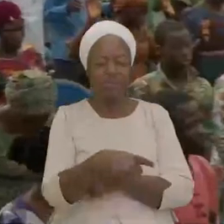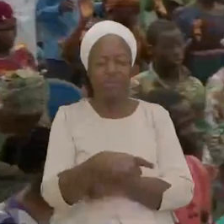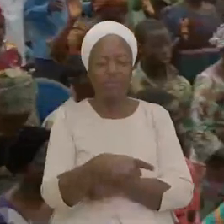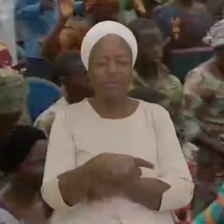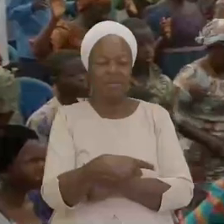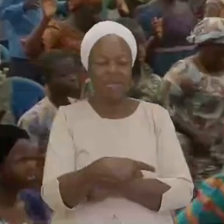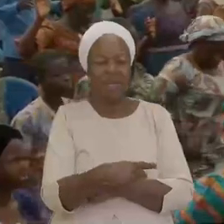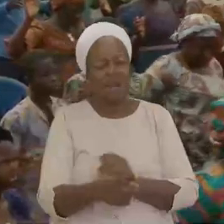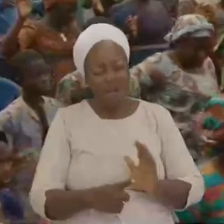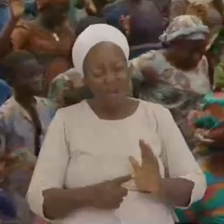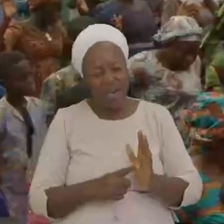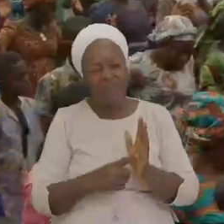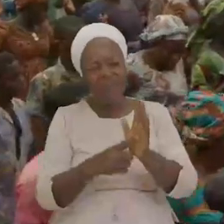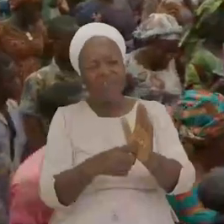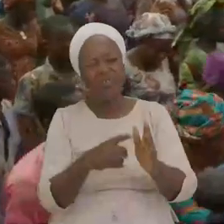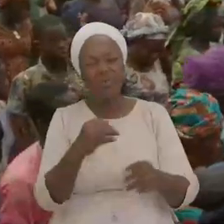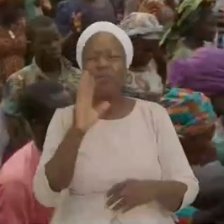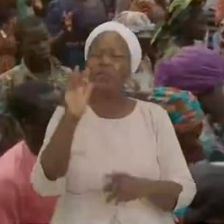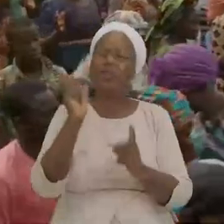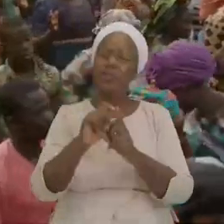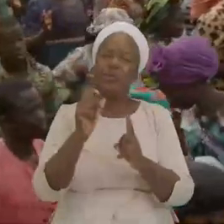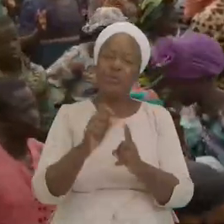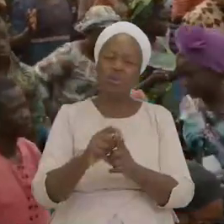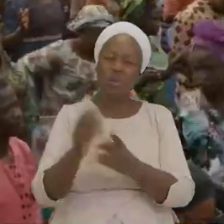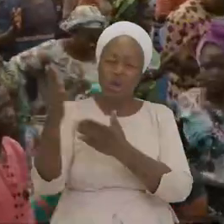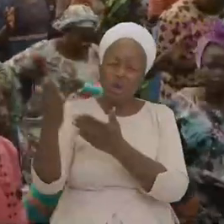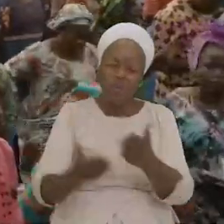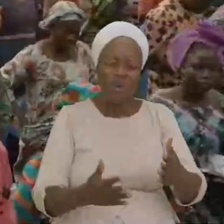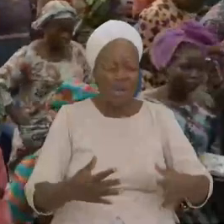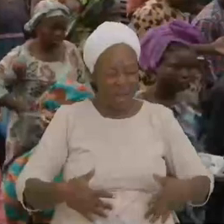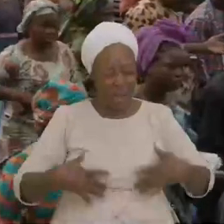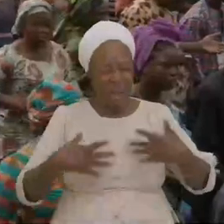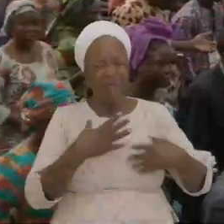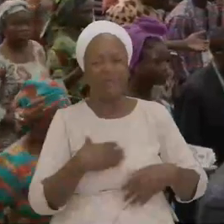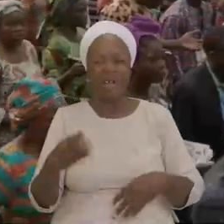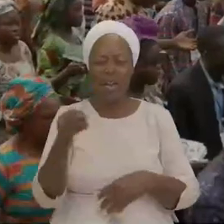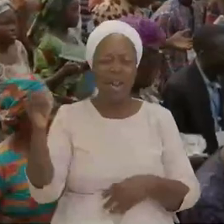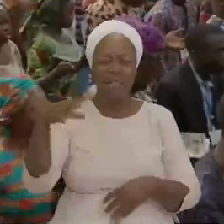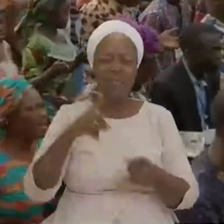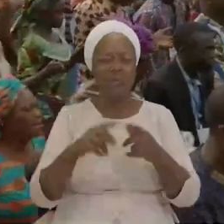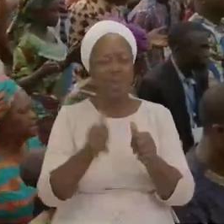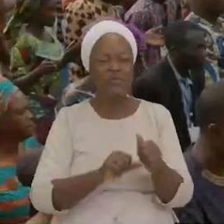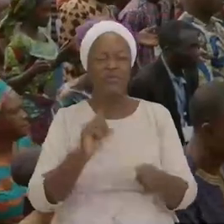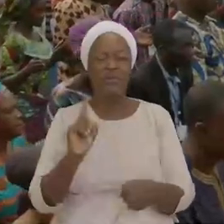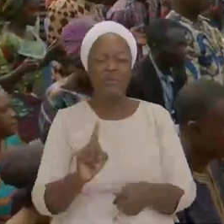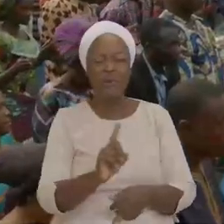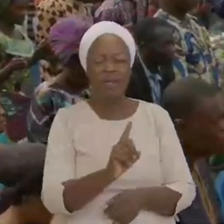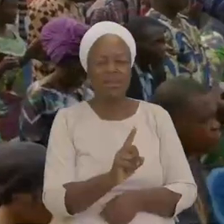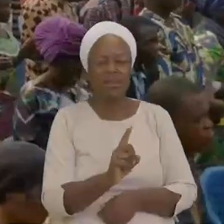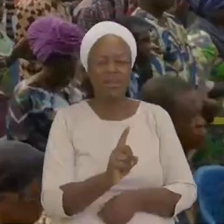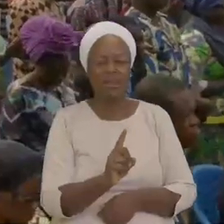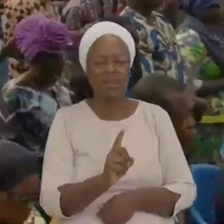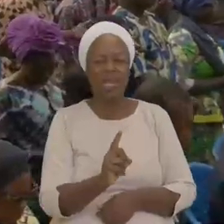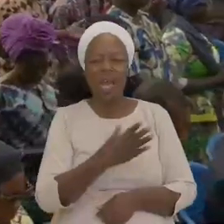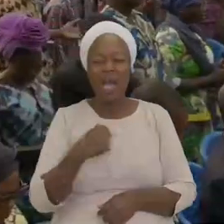Nous demandons, Seigneur, qu'en ce jour, la révélation de ta parole apporte la lumière et la vie